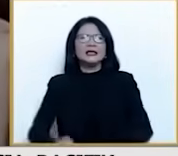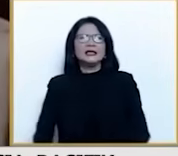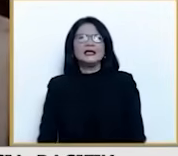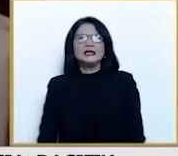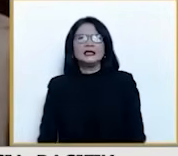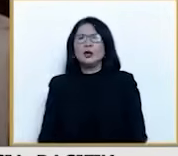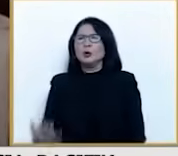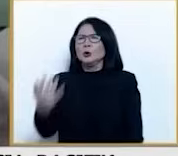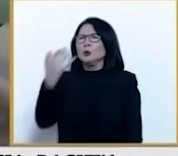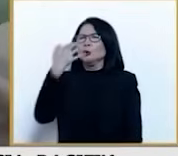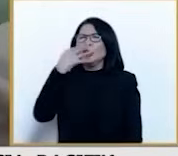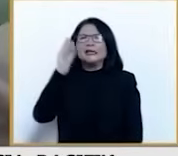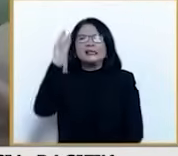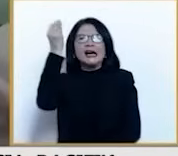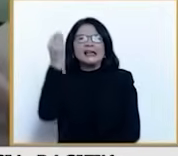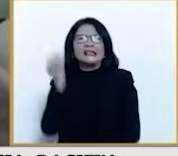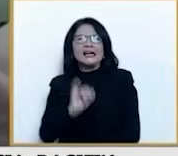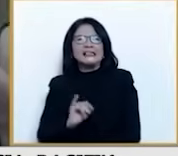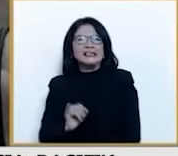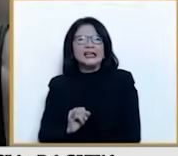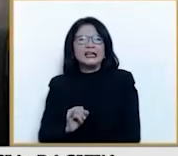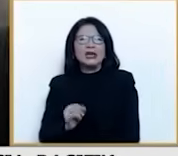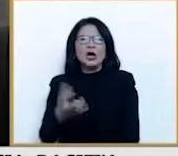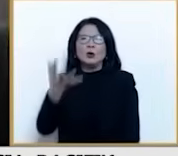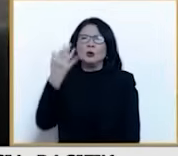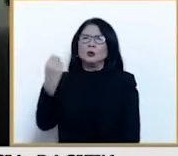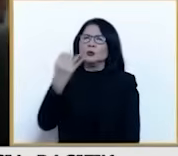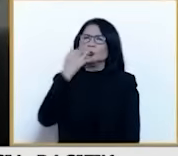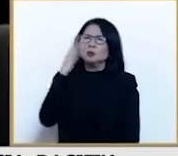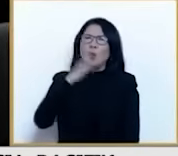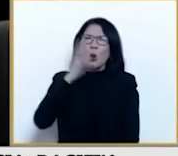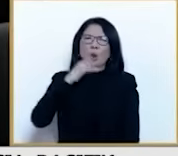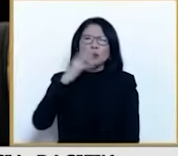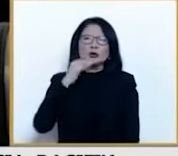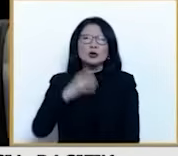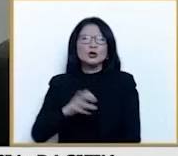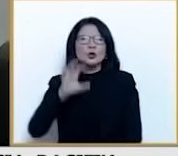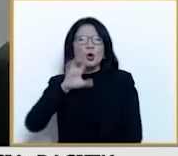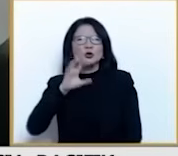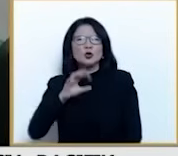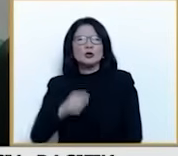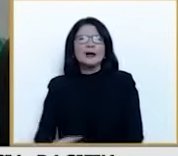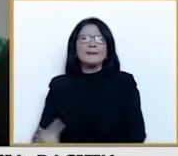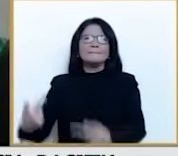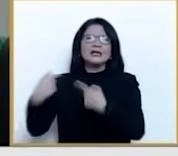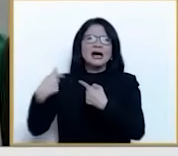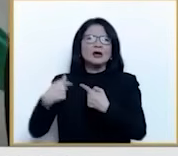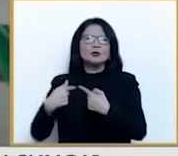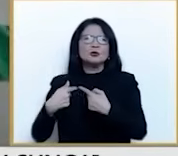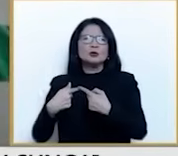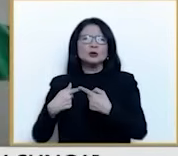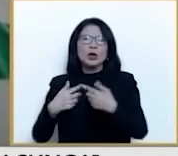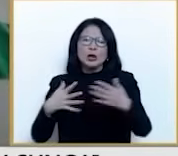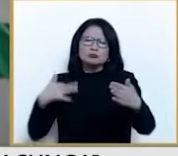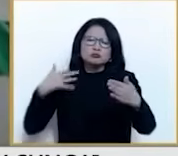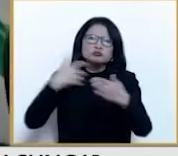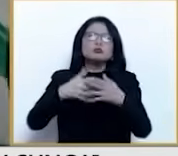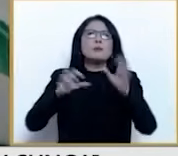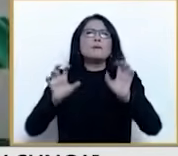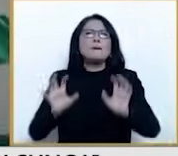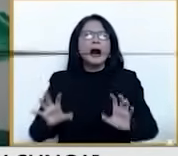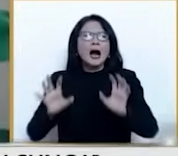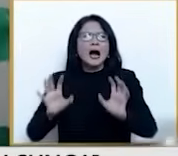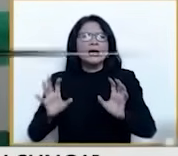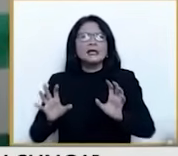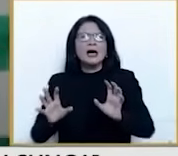Kualitas udara Jakarta. Karena memang betul polusinya tuh cukup ngeganggu. Semakin kesini makin banyak juga yang